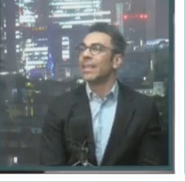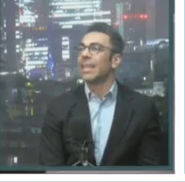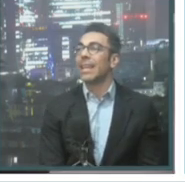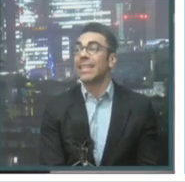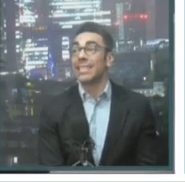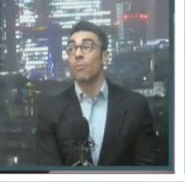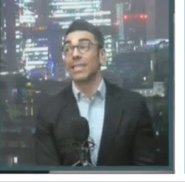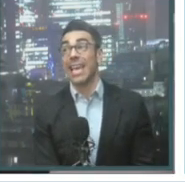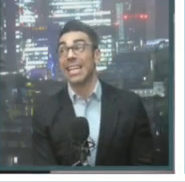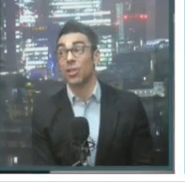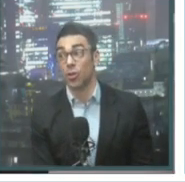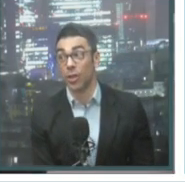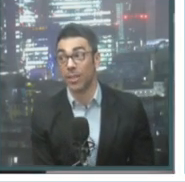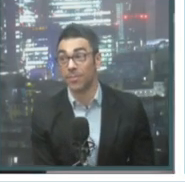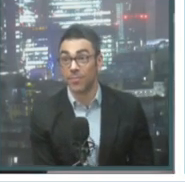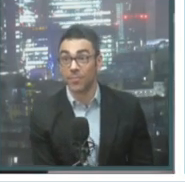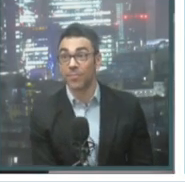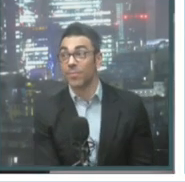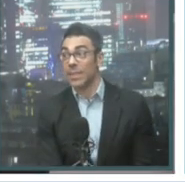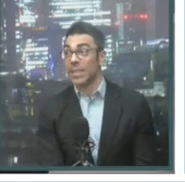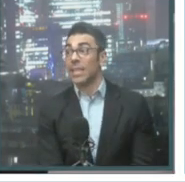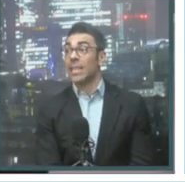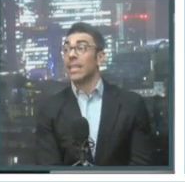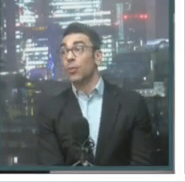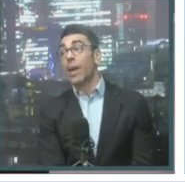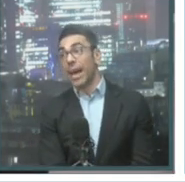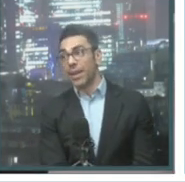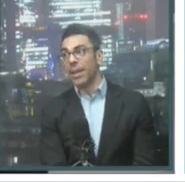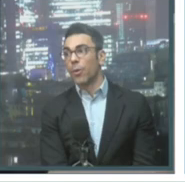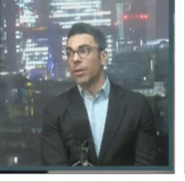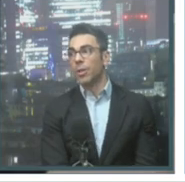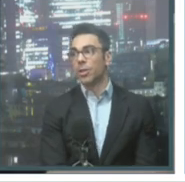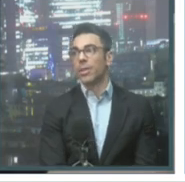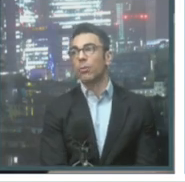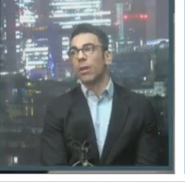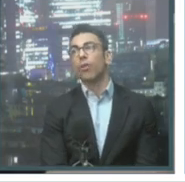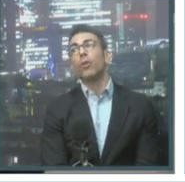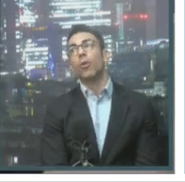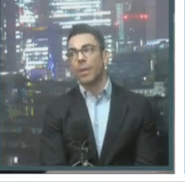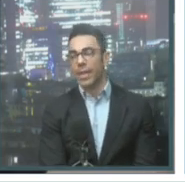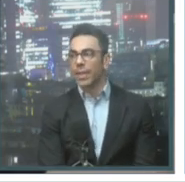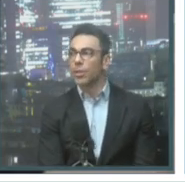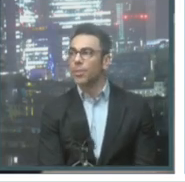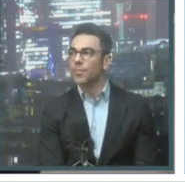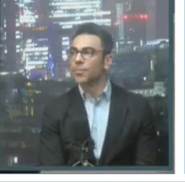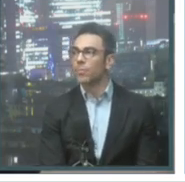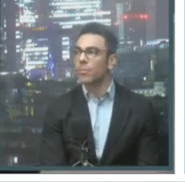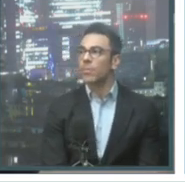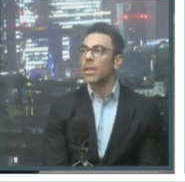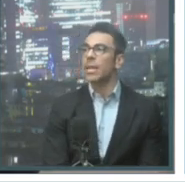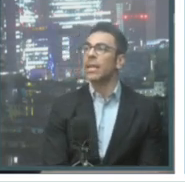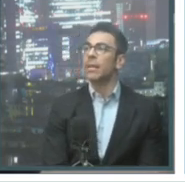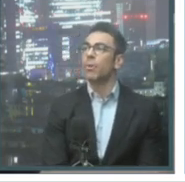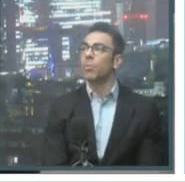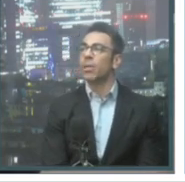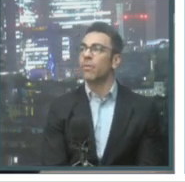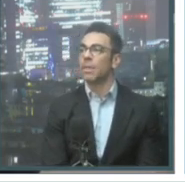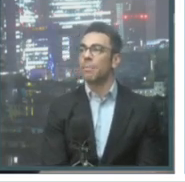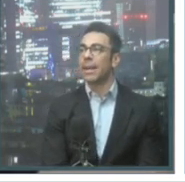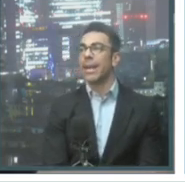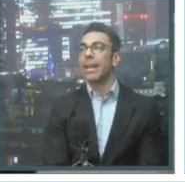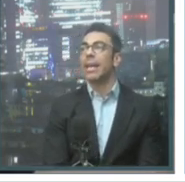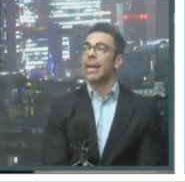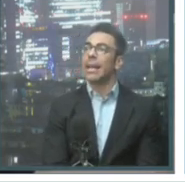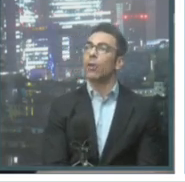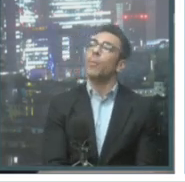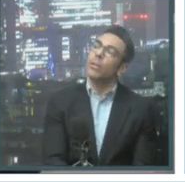arrivata siamo a sei canzoni quasi due anni in due anni 15 è stato lavoro enorme dietro vide obiettivo è sempre di nomi come